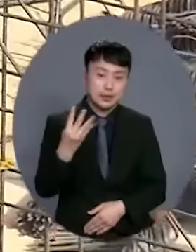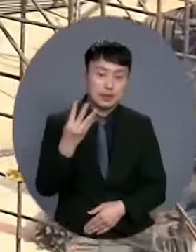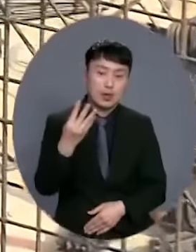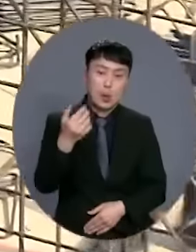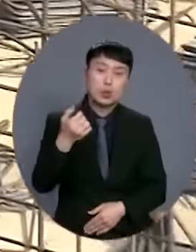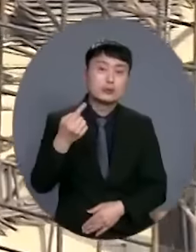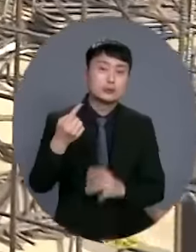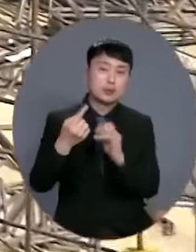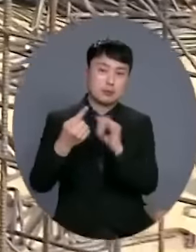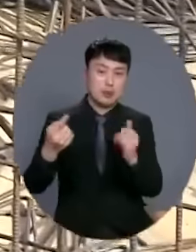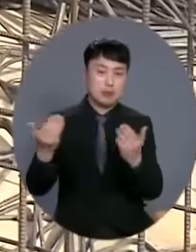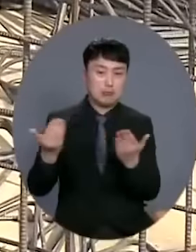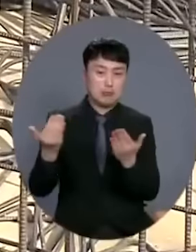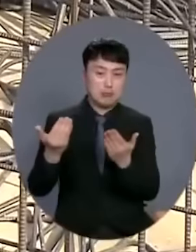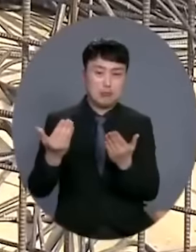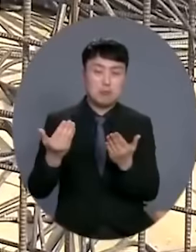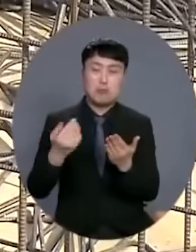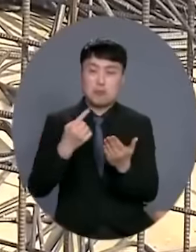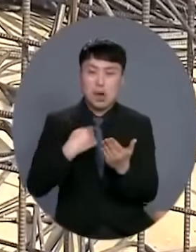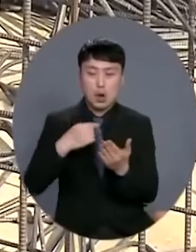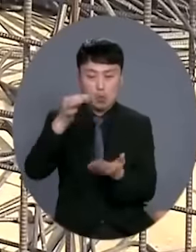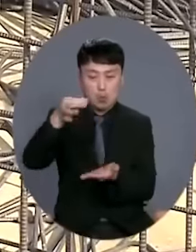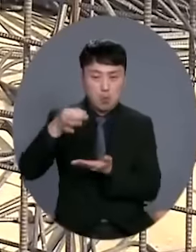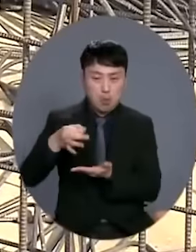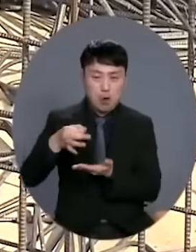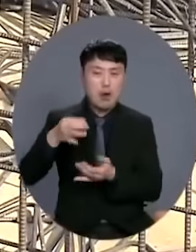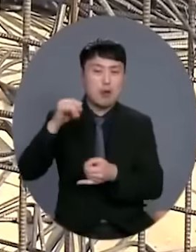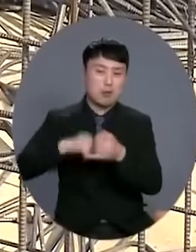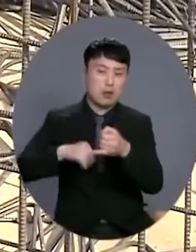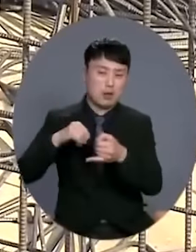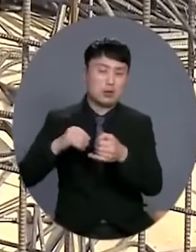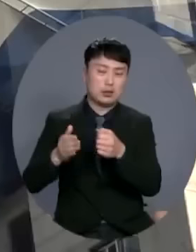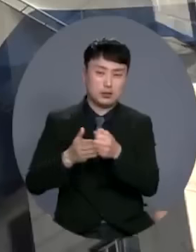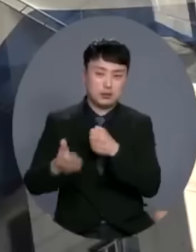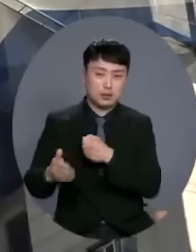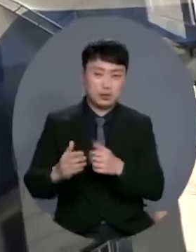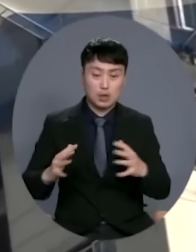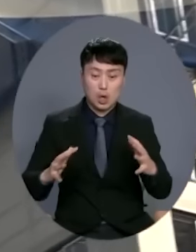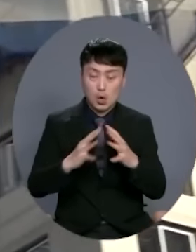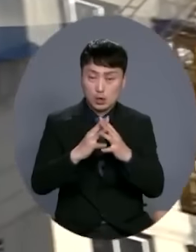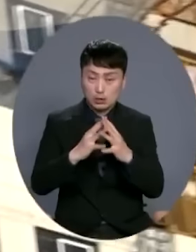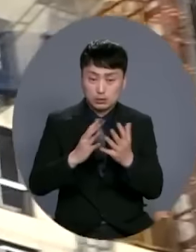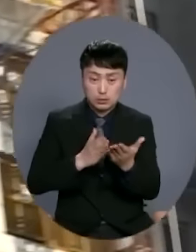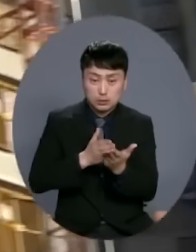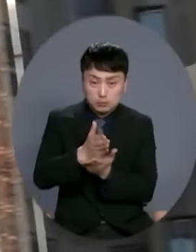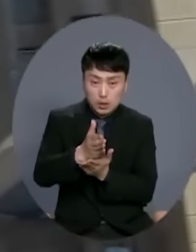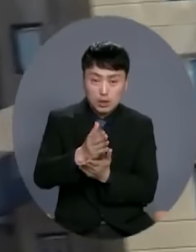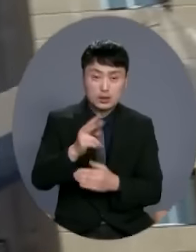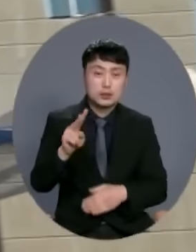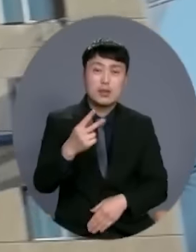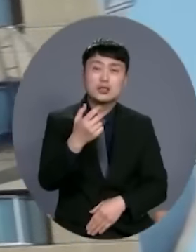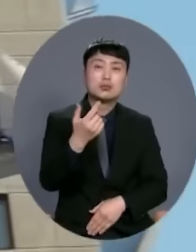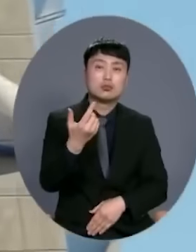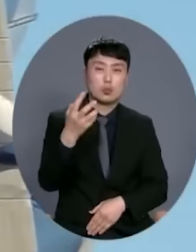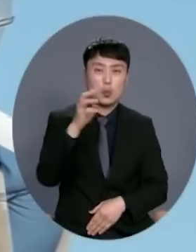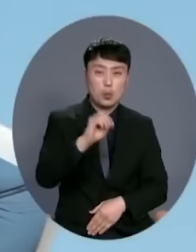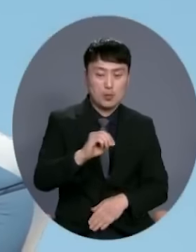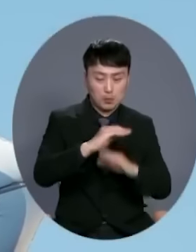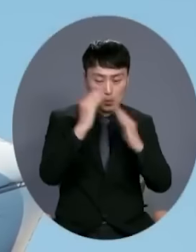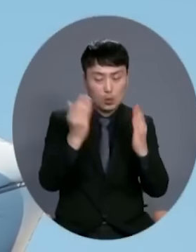21,451명이 일하고도 임금을 받지 못했습니다. 이 가운데 건설업계 체불액이 276억 원으로